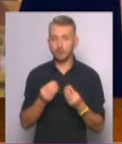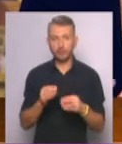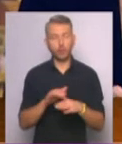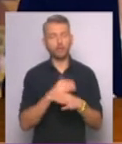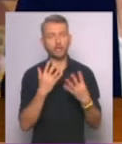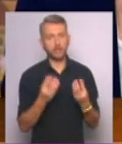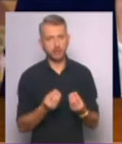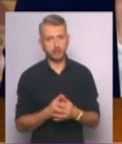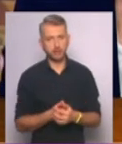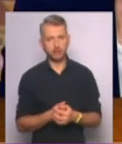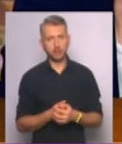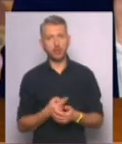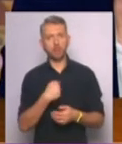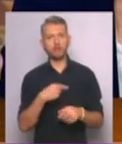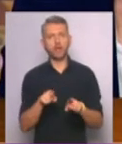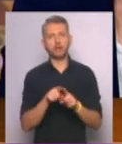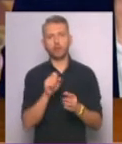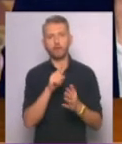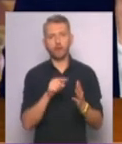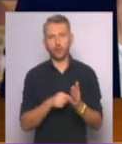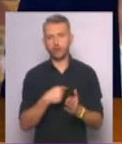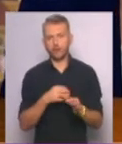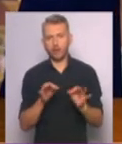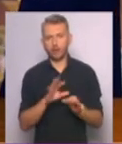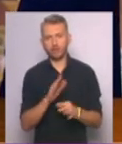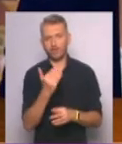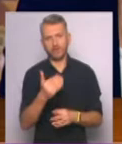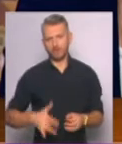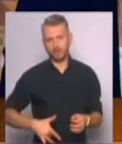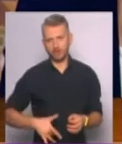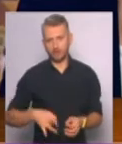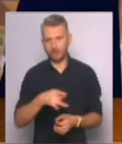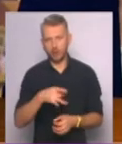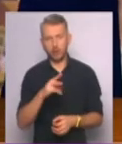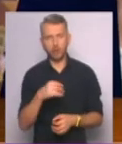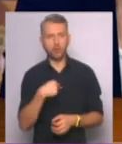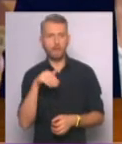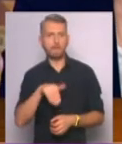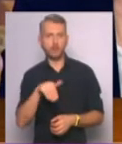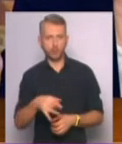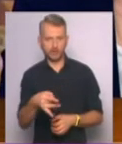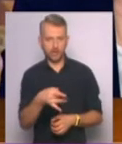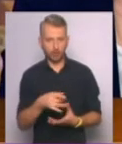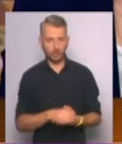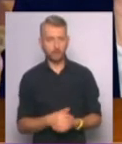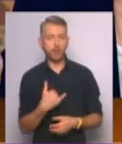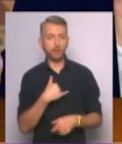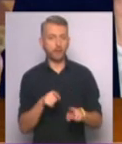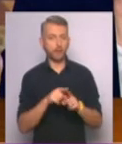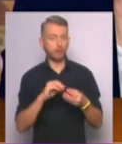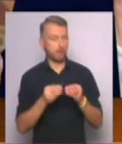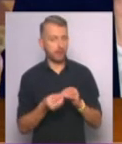Добрий день. Так. У мене такий вопрос. Я, звісно, не з вашого Печерського району, але я з Подольського. У нас такая